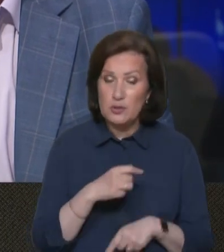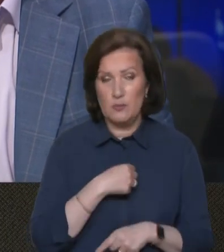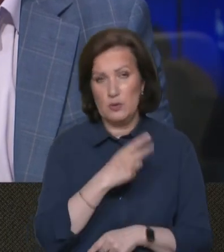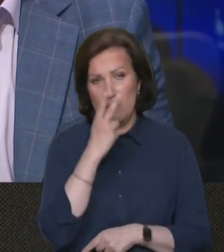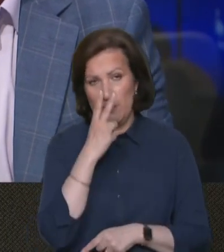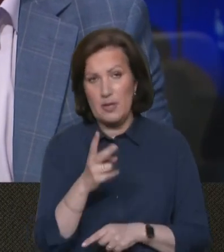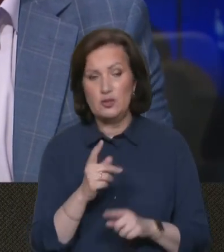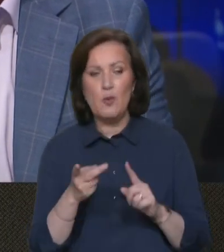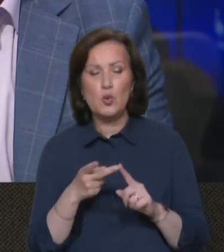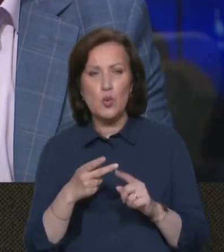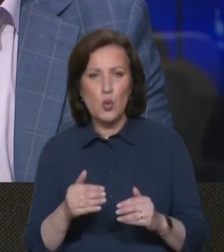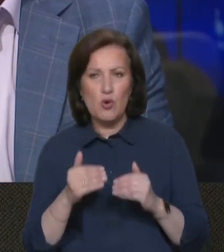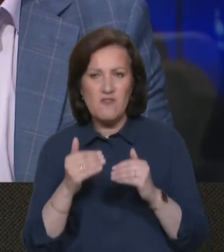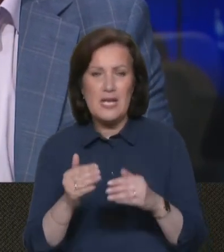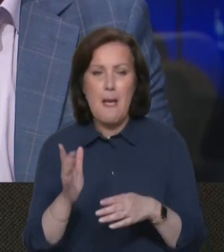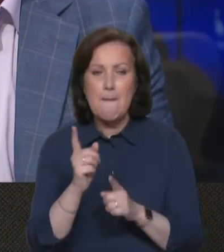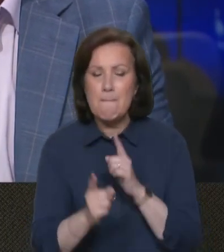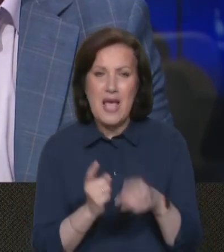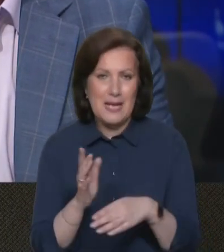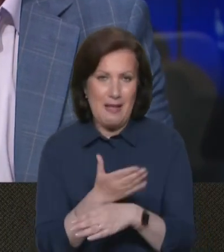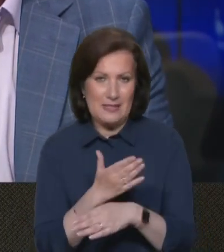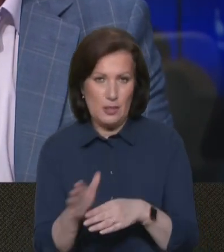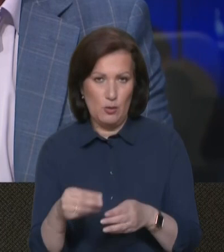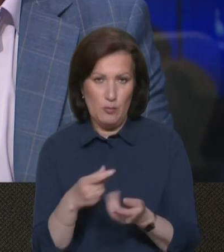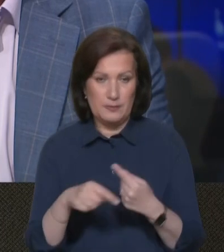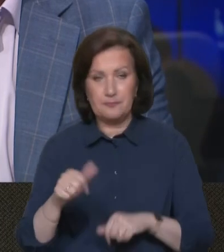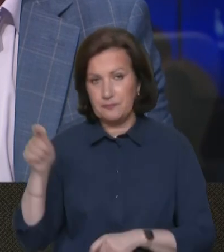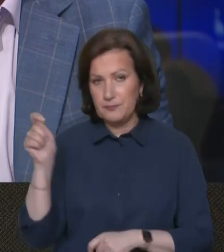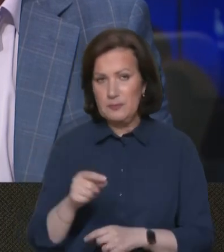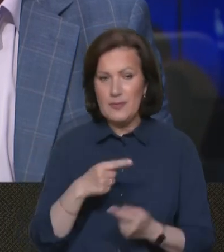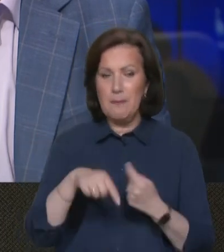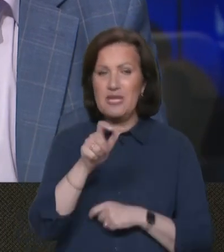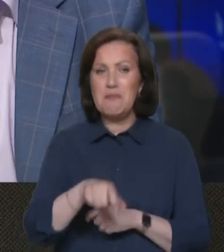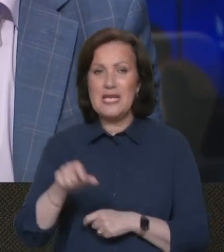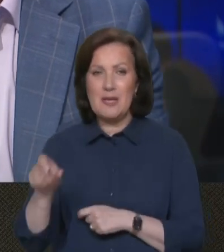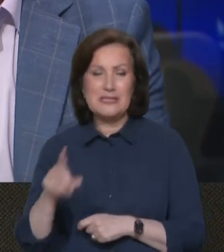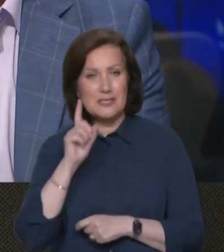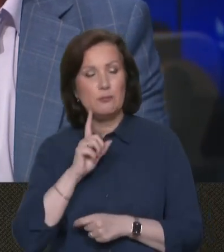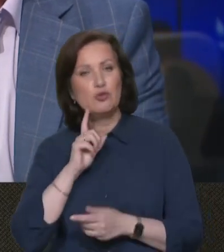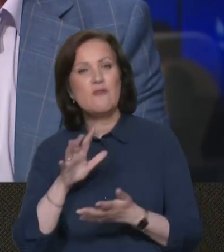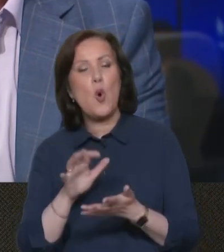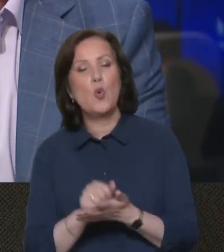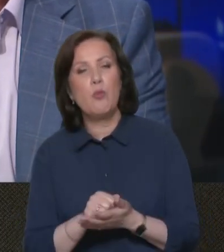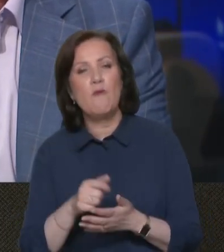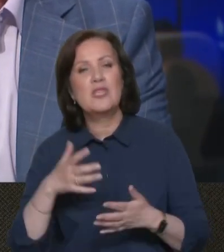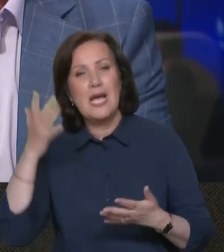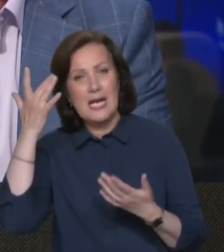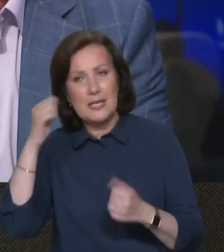зараз другу хвилю переділу бізнесу. Спочатку приїжджали підприємці з тимчасово окупованого